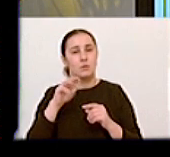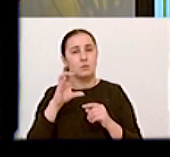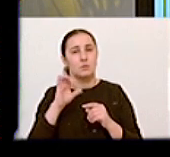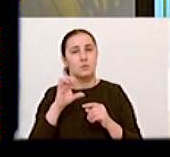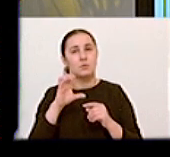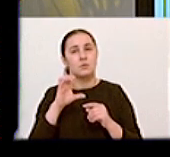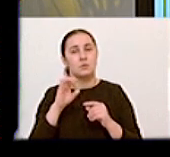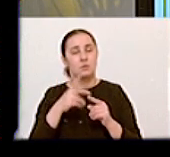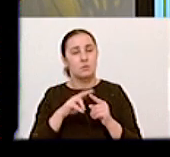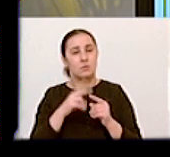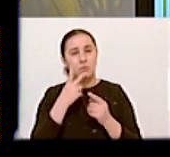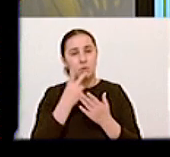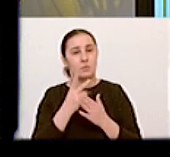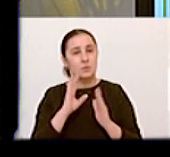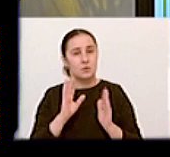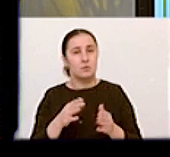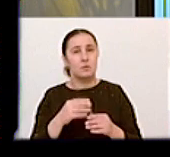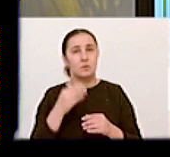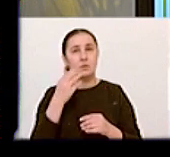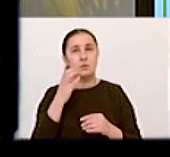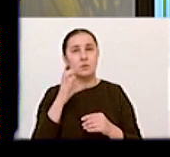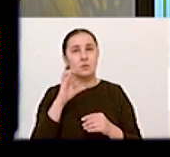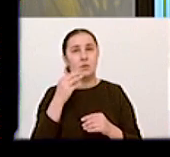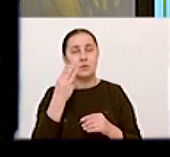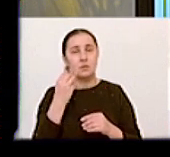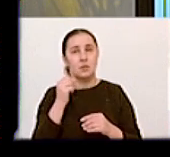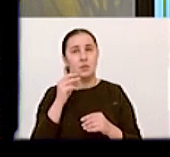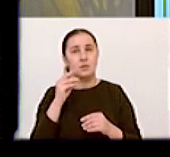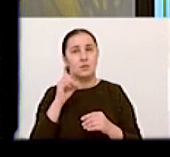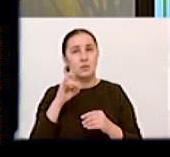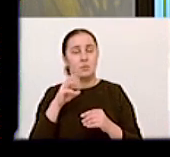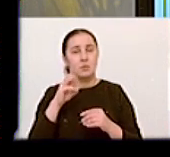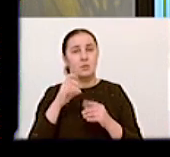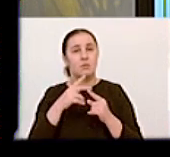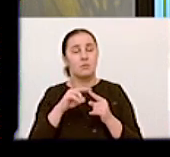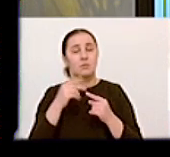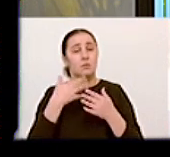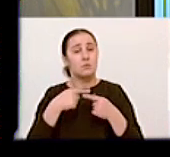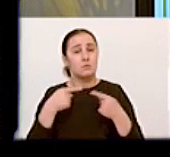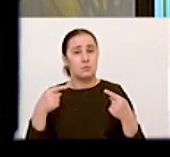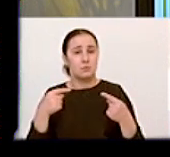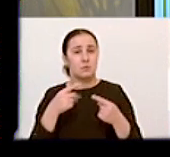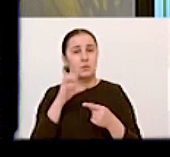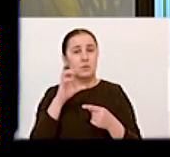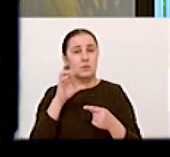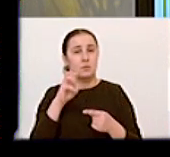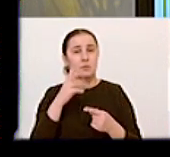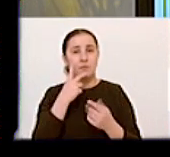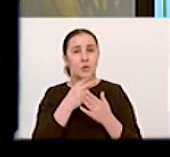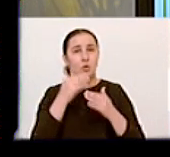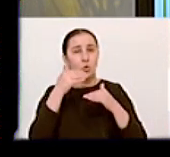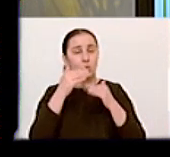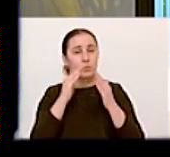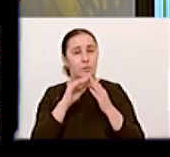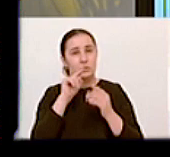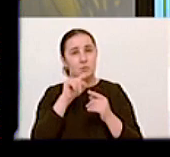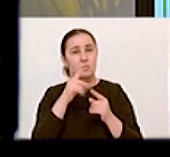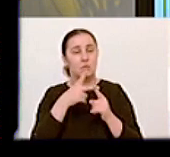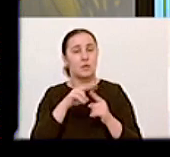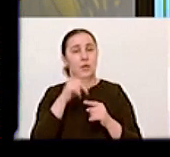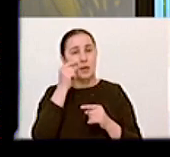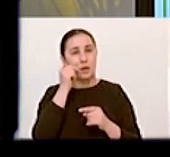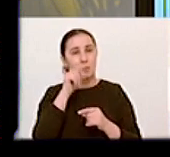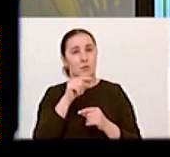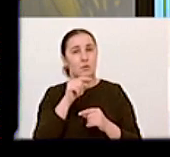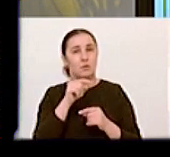ko'rib chiqamiz. Shajara metodida turli xil simvollardan foydalaniladi. Masalan, to'rtburchak belgisi bu